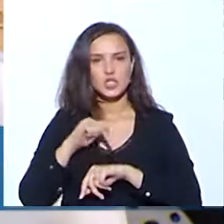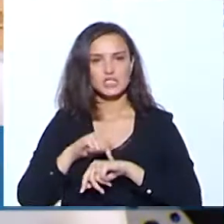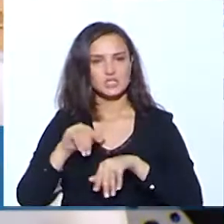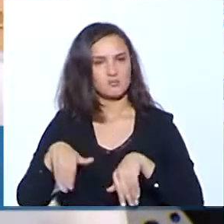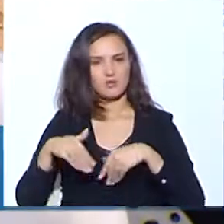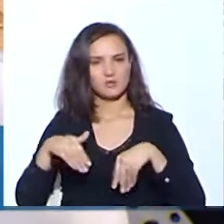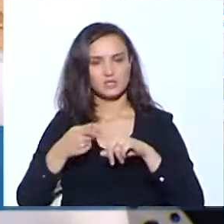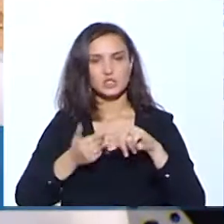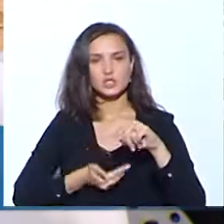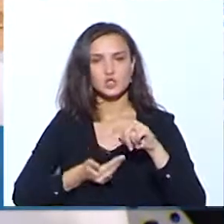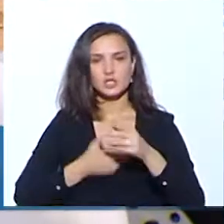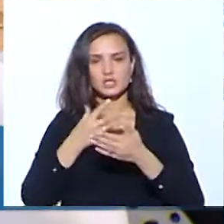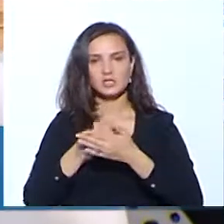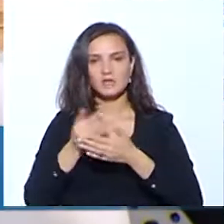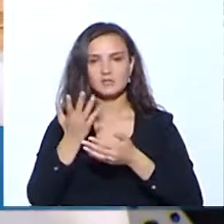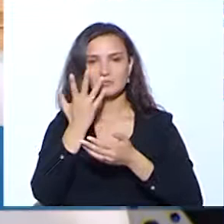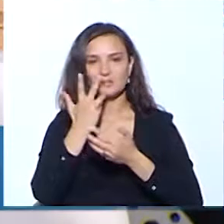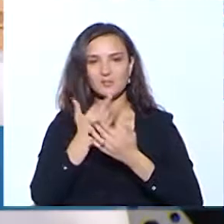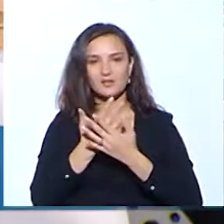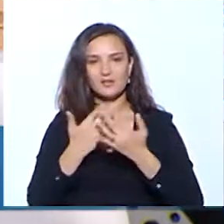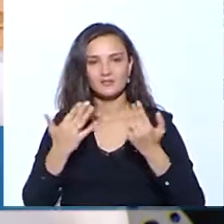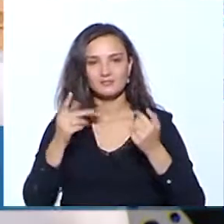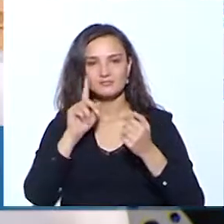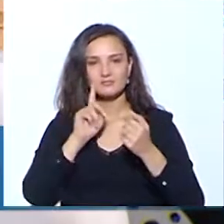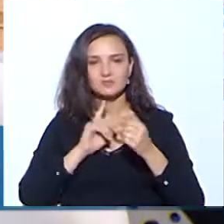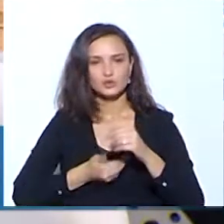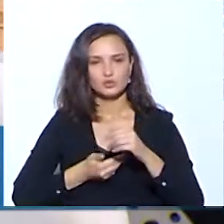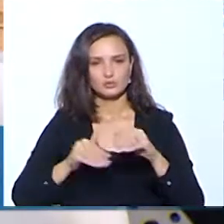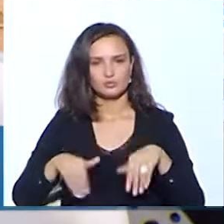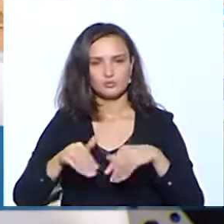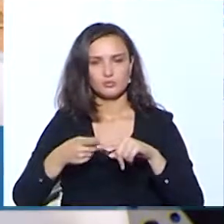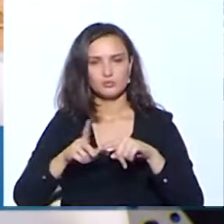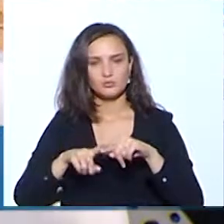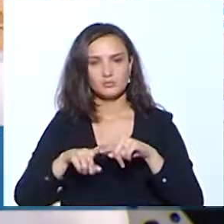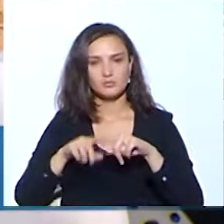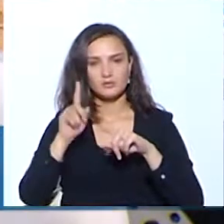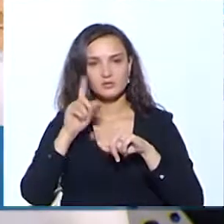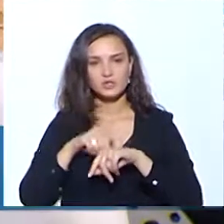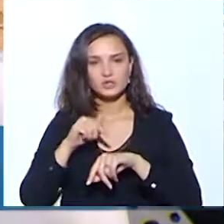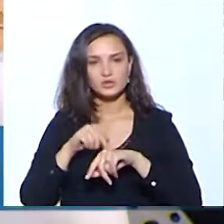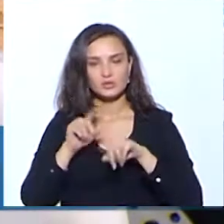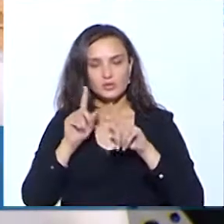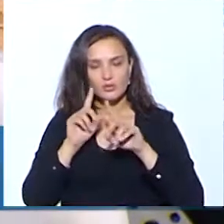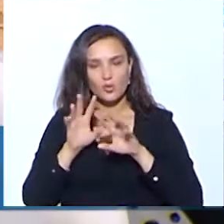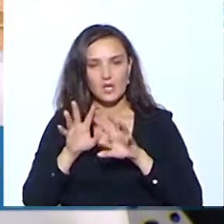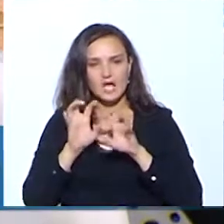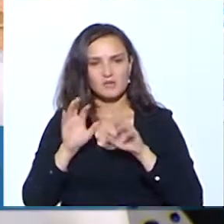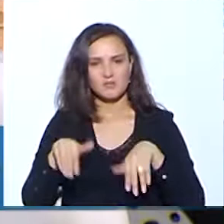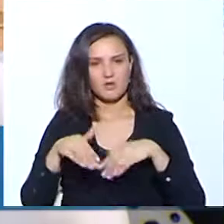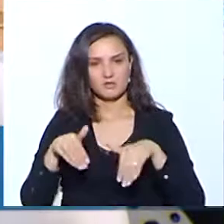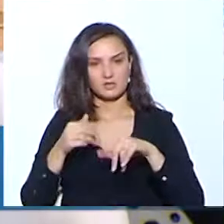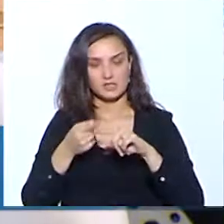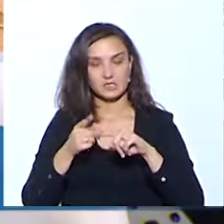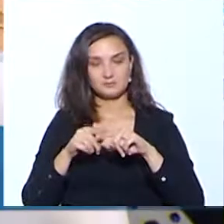სიცოცხლე კარგავს თავის ფერადოვნებას და აღქმა ძალიან ვიწრო, კონცენტრირებული, ძალიან